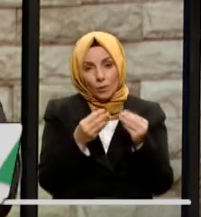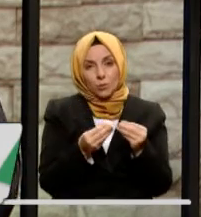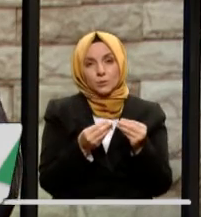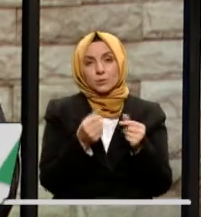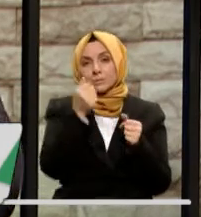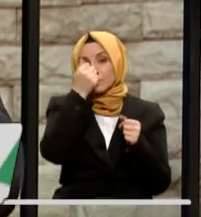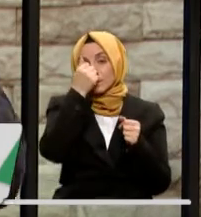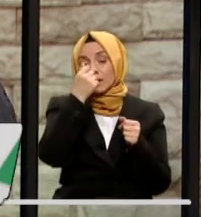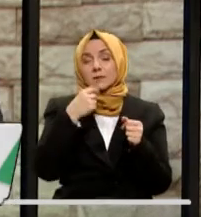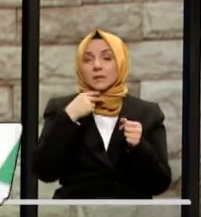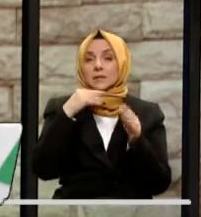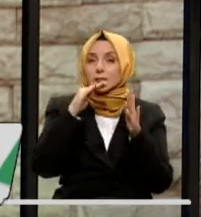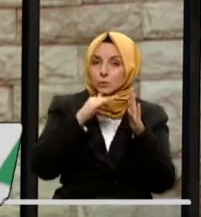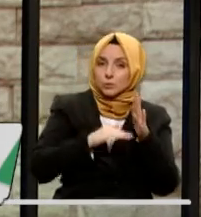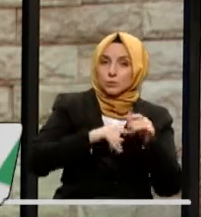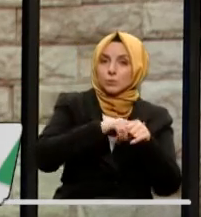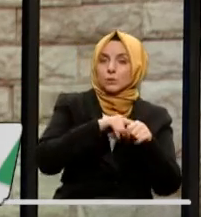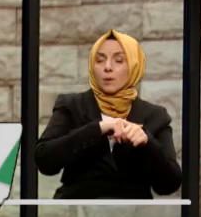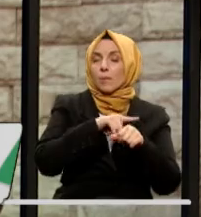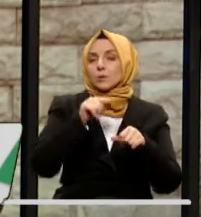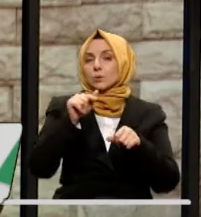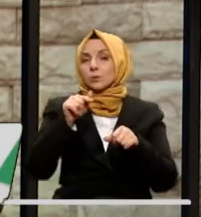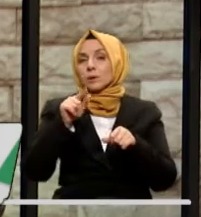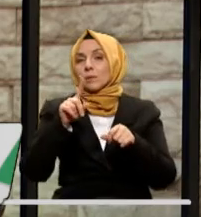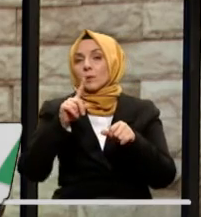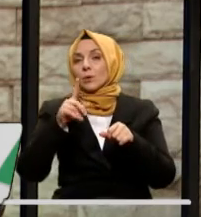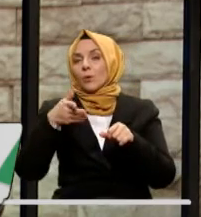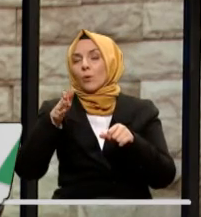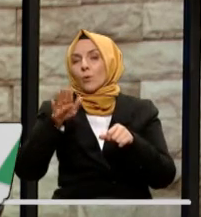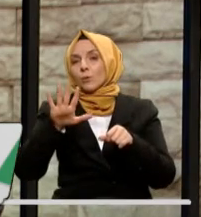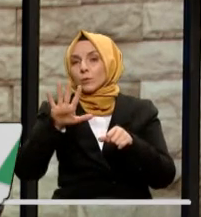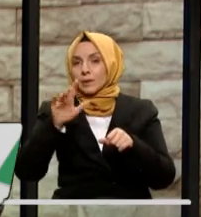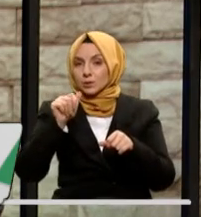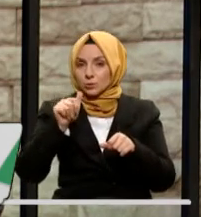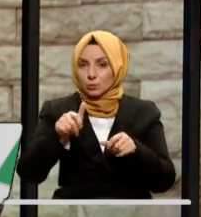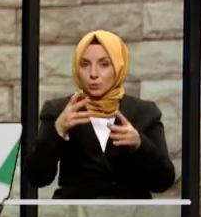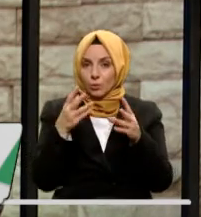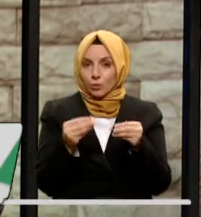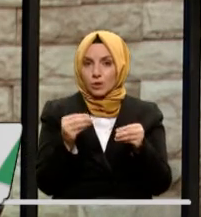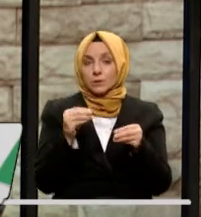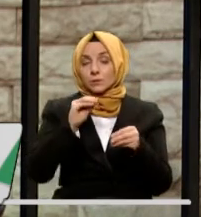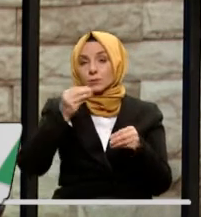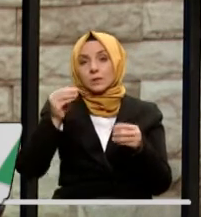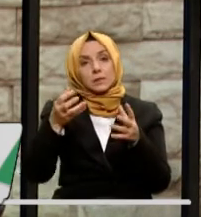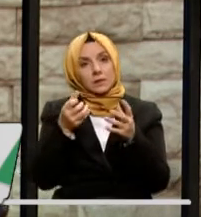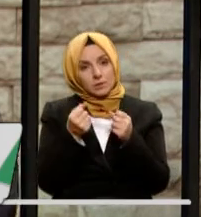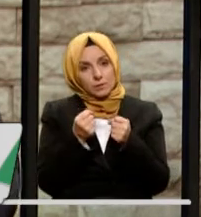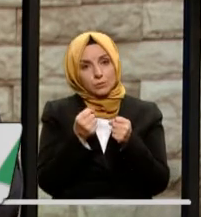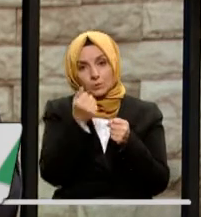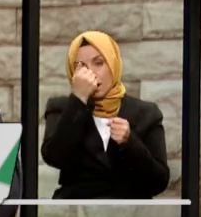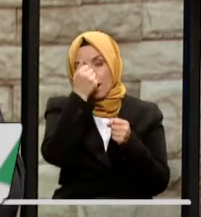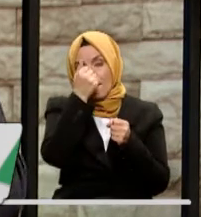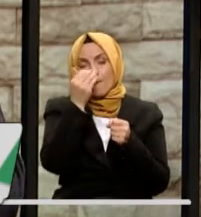bağışlarında bir Trombosit dediğimiz ömrü 5 gün olan hücreleri de bileşenleri de elde ediyoruz kan bağışları